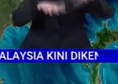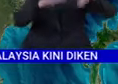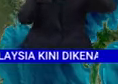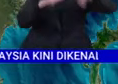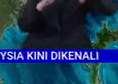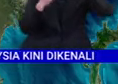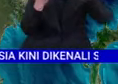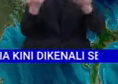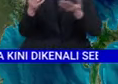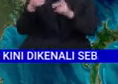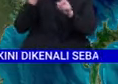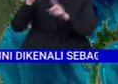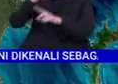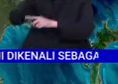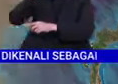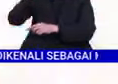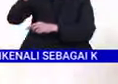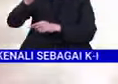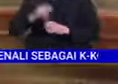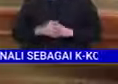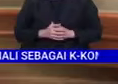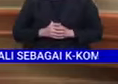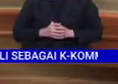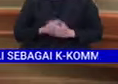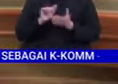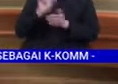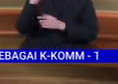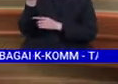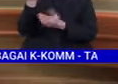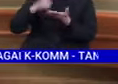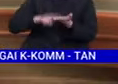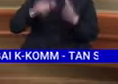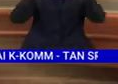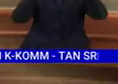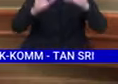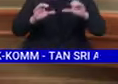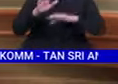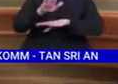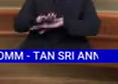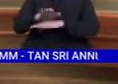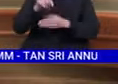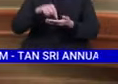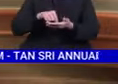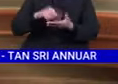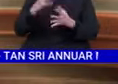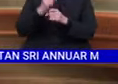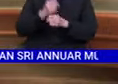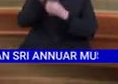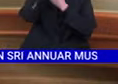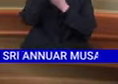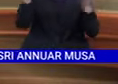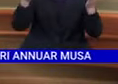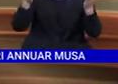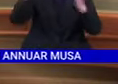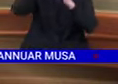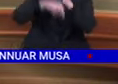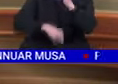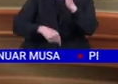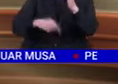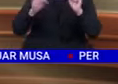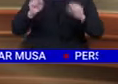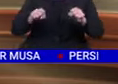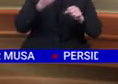jabatan meteorologi Malaysia baik ini saja ramalan cuaca yang dapat saya kongsikan petani ini untuk mendapatkan menga cuaca lebih terperinci